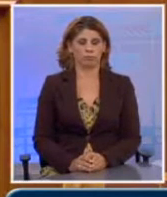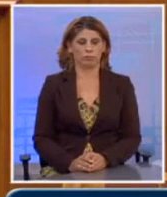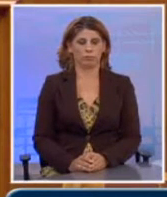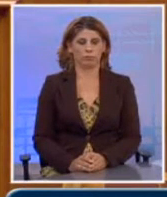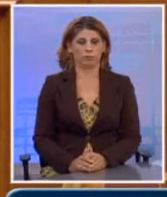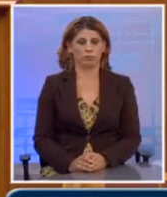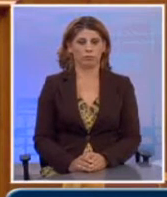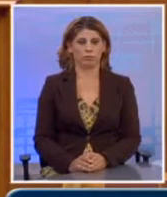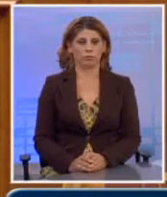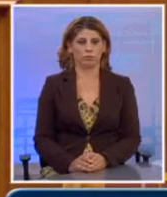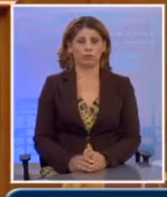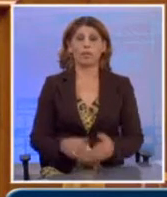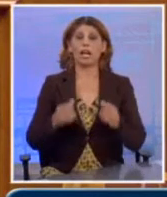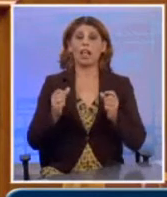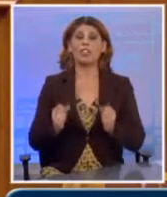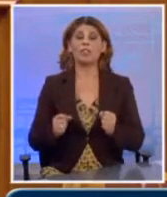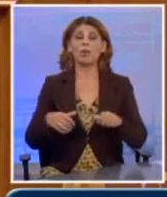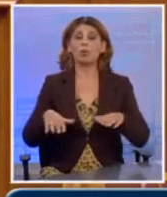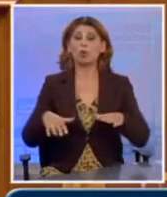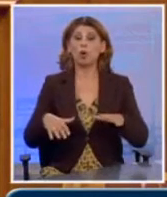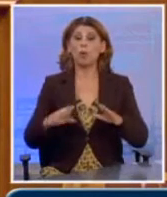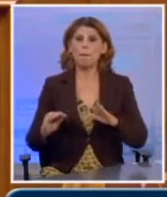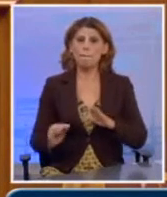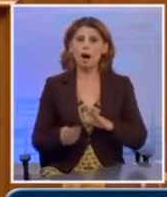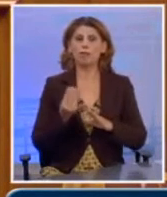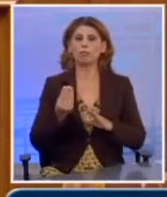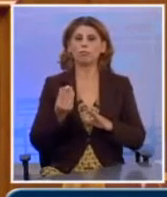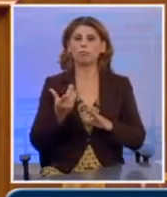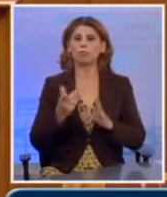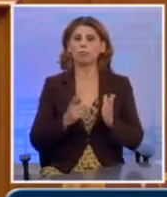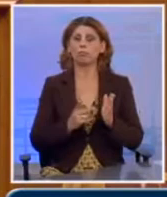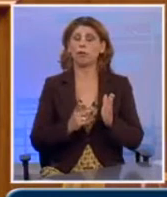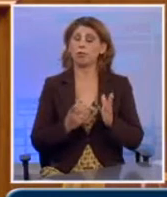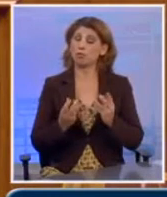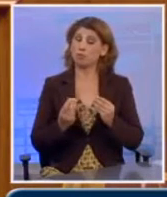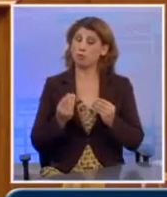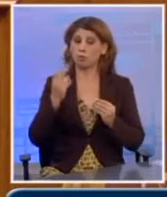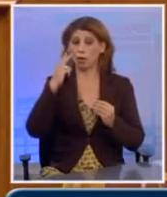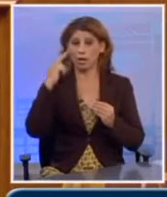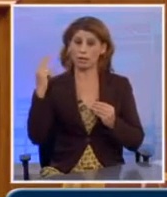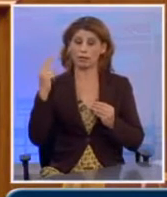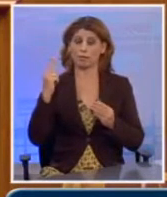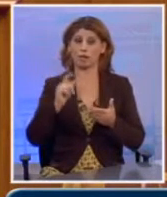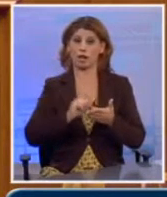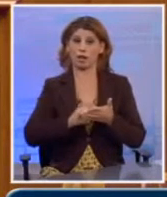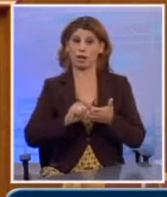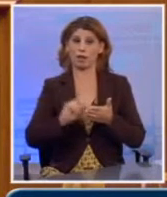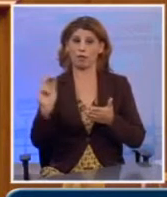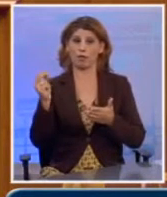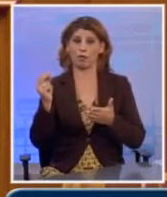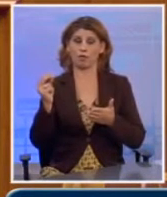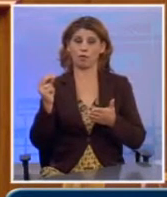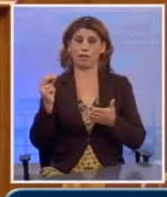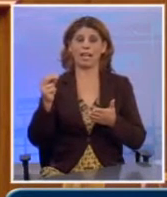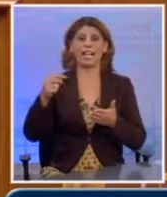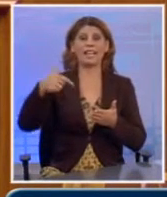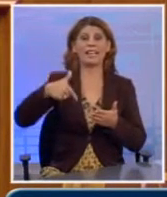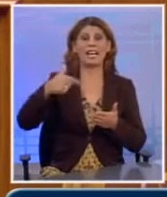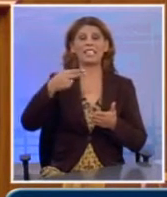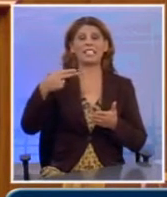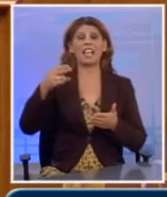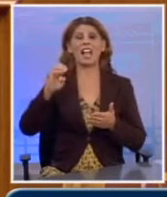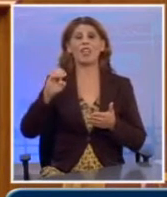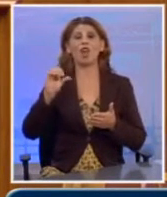Ο θεσμικός τρόμος που προκλήθηκε, όπως εφιώς γράφει σήμερα ο βουλευτής Γιάννης Θεοφύλακτος σε άρθρο